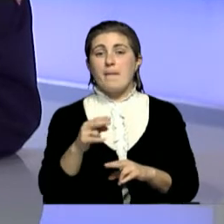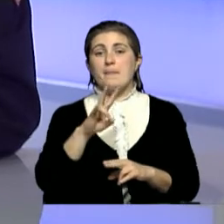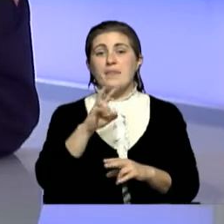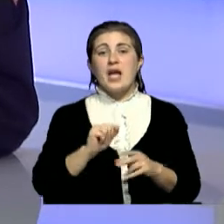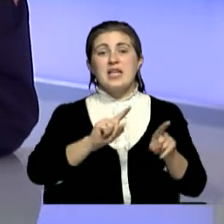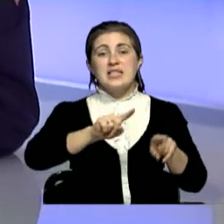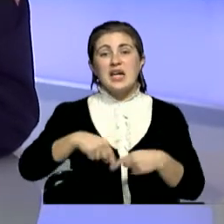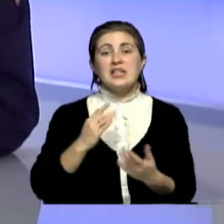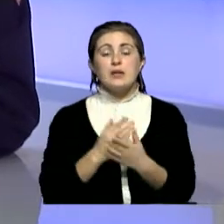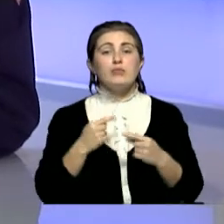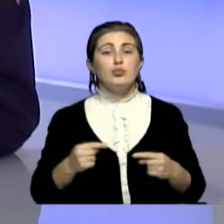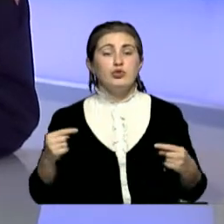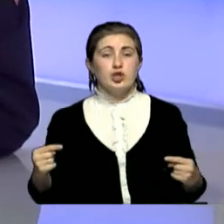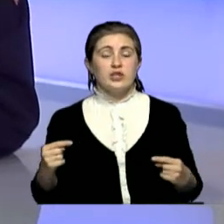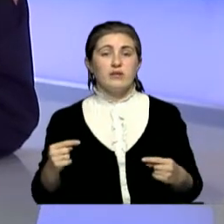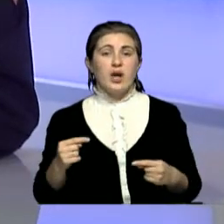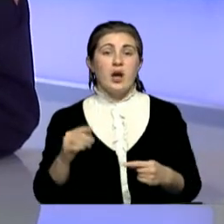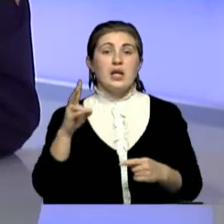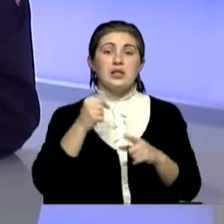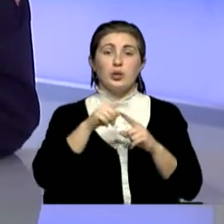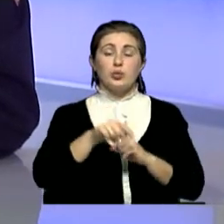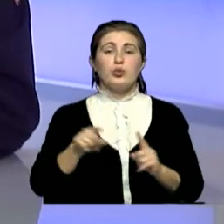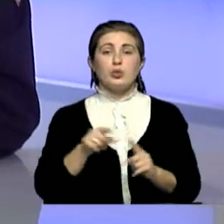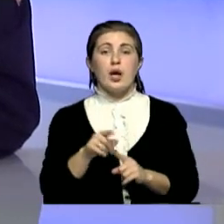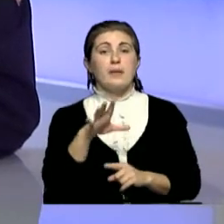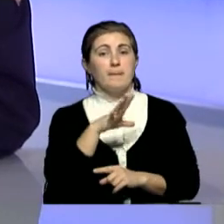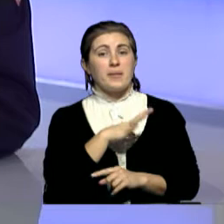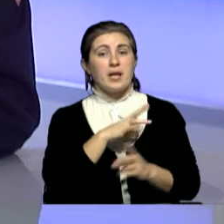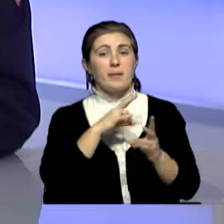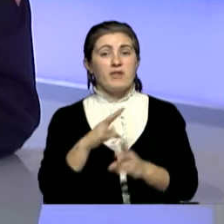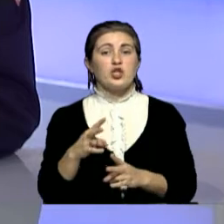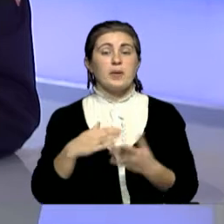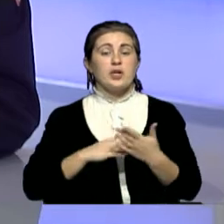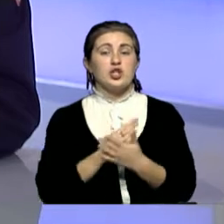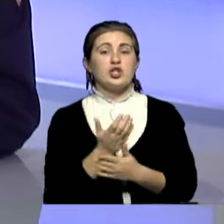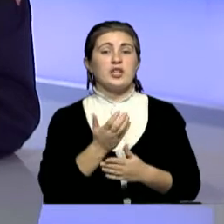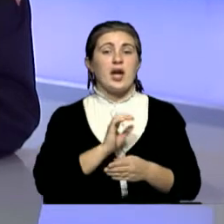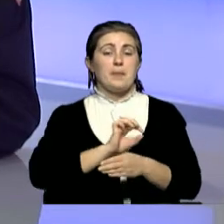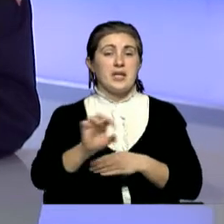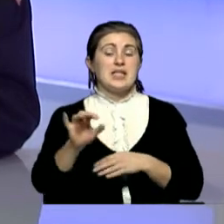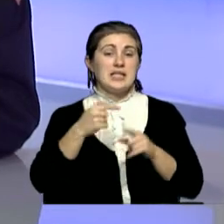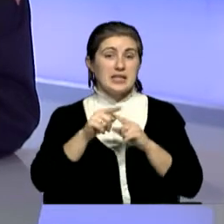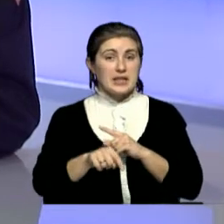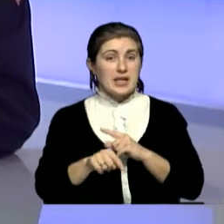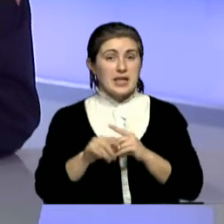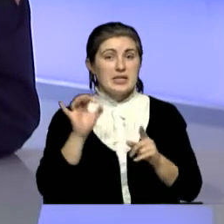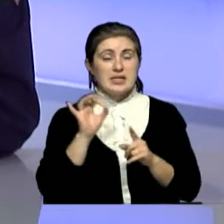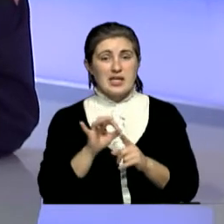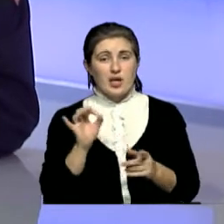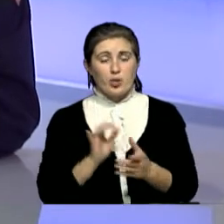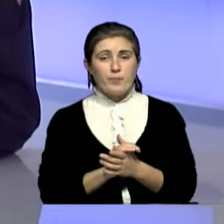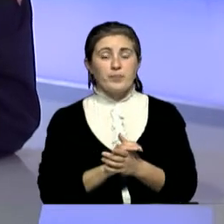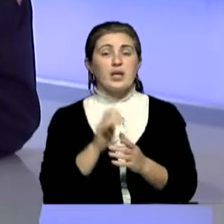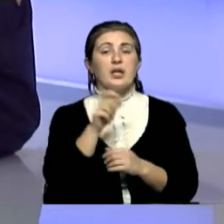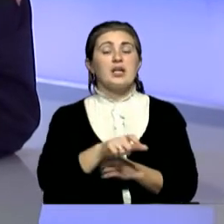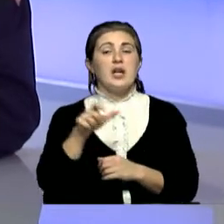изъятое имущество, на то, что они были подвержены политической репрессии. С этой целью